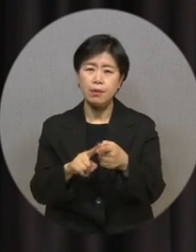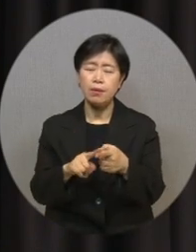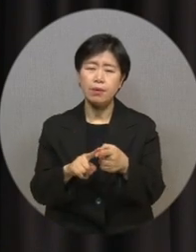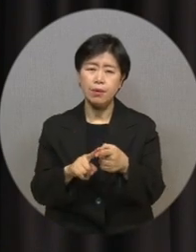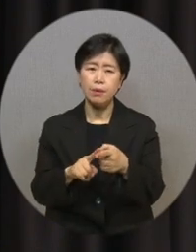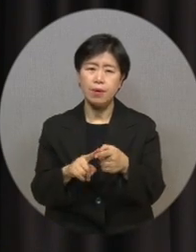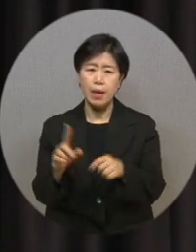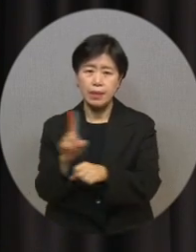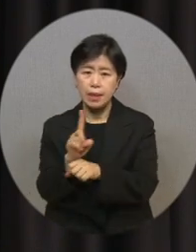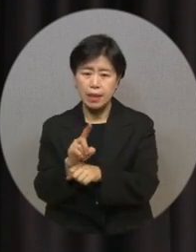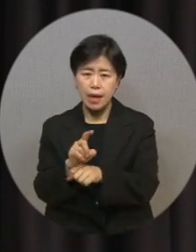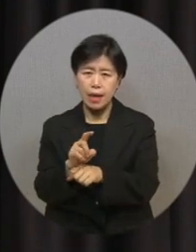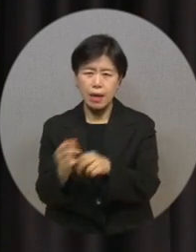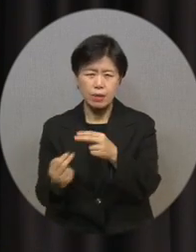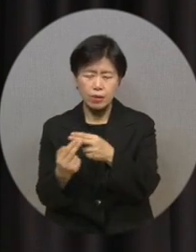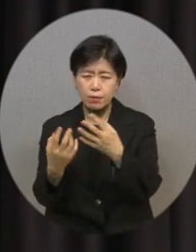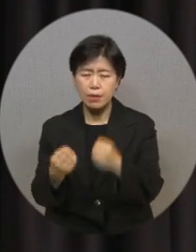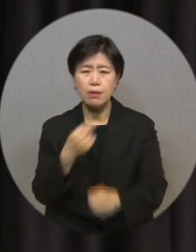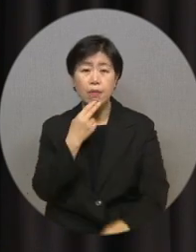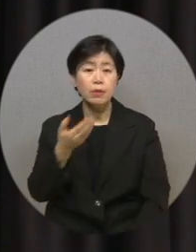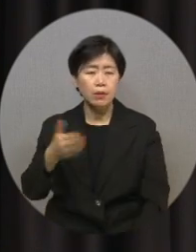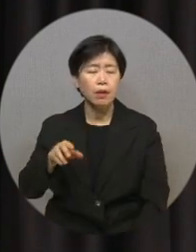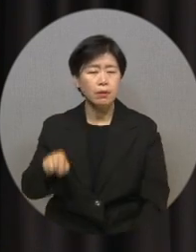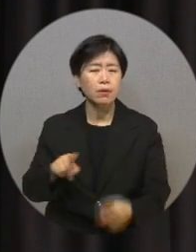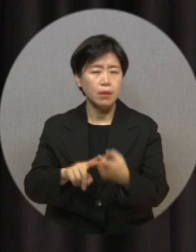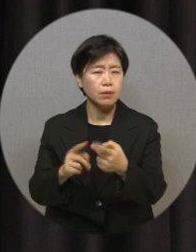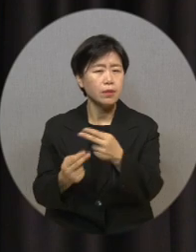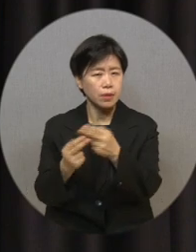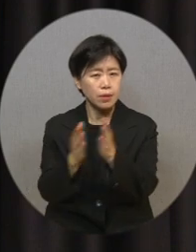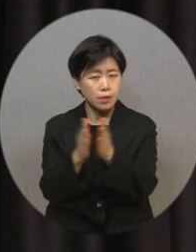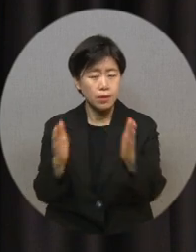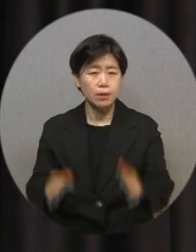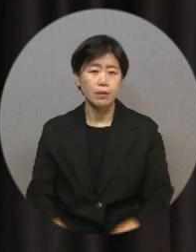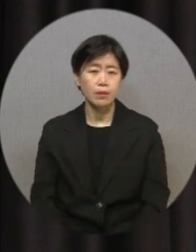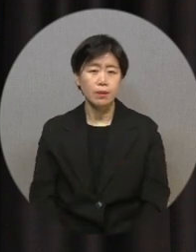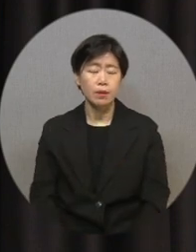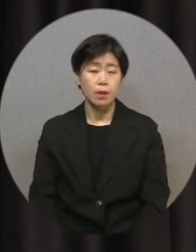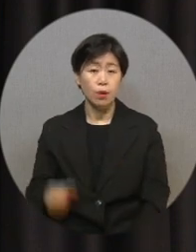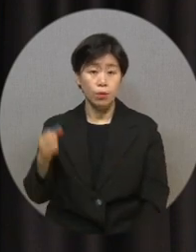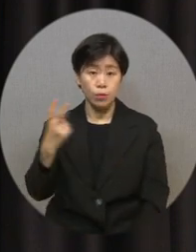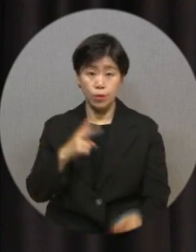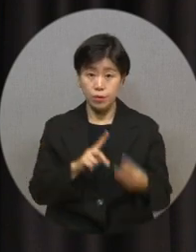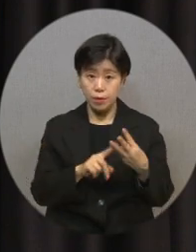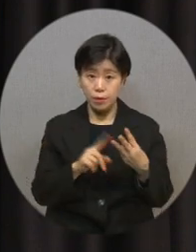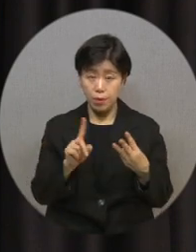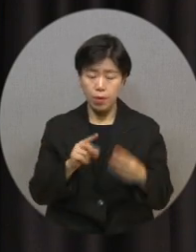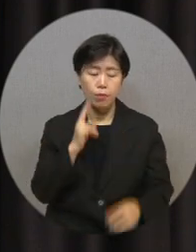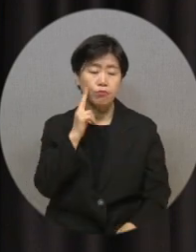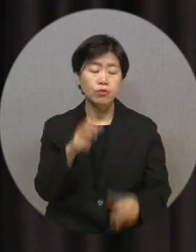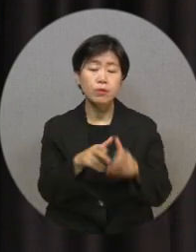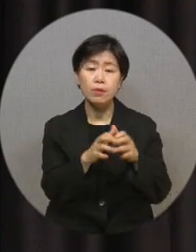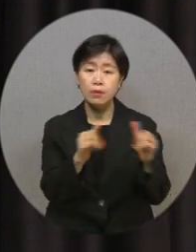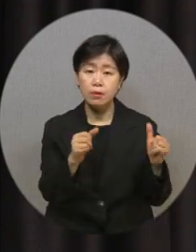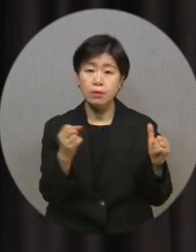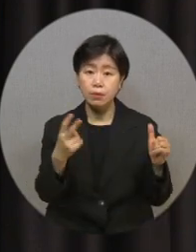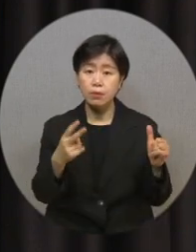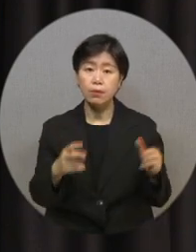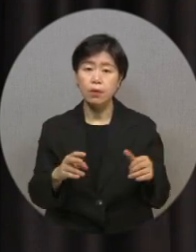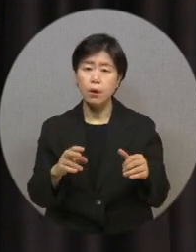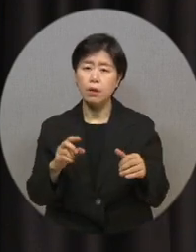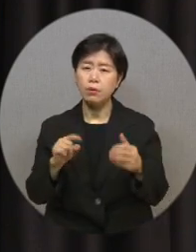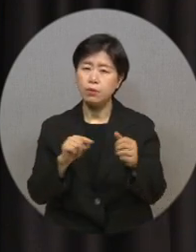구축하는 그런 사업을 했고 그다음에 세 번째는 중중 장애인들이나 아니면 직업 그